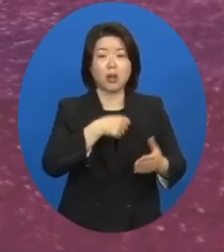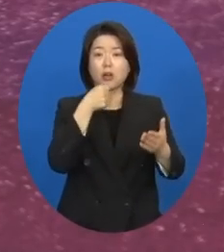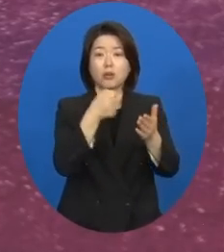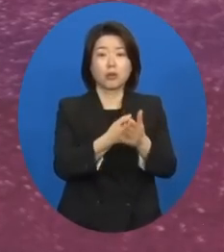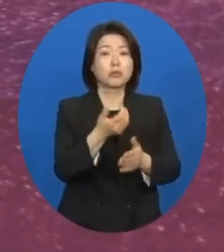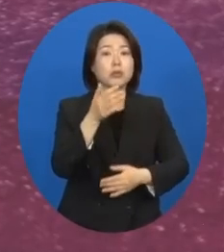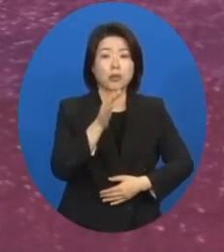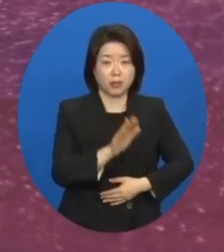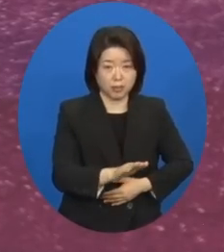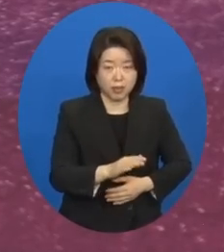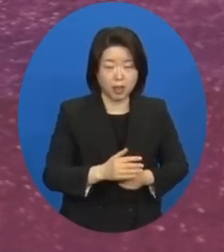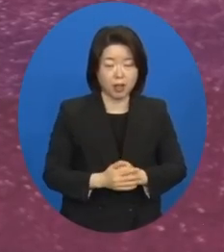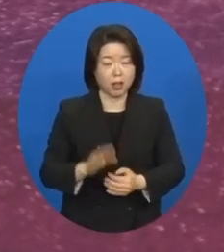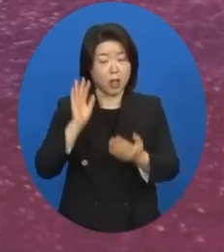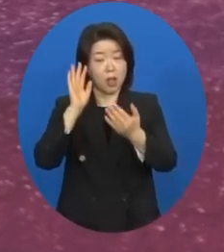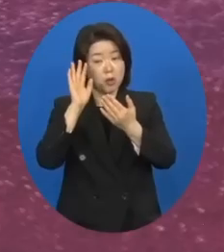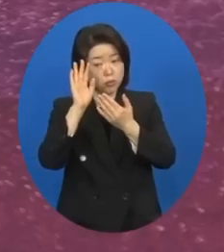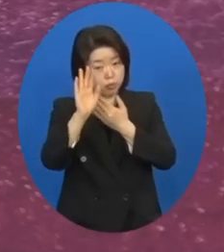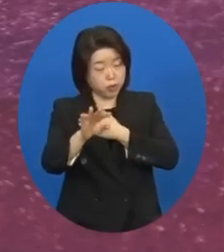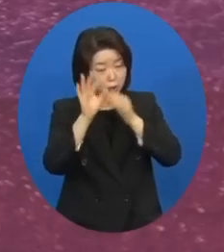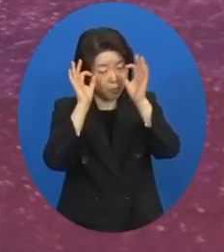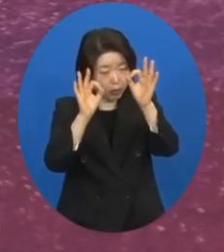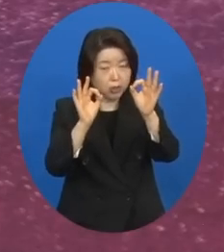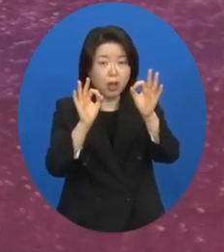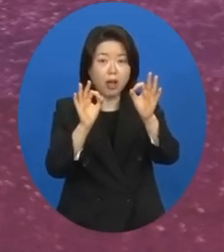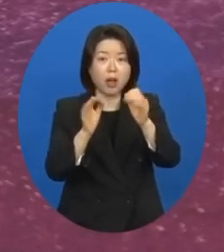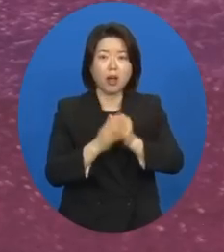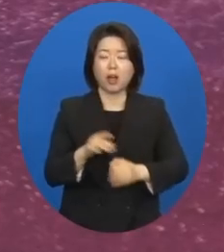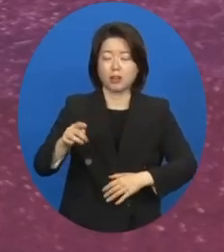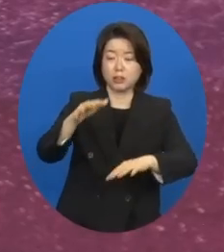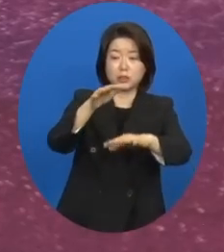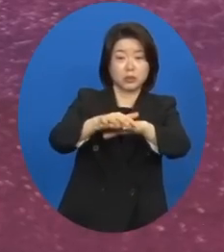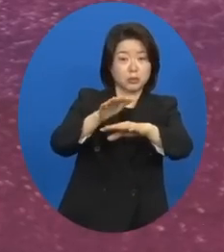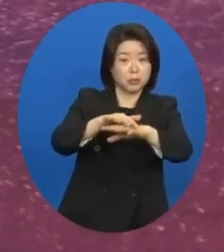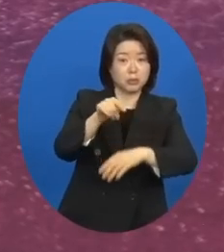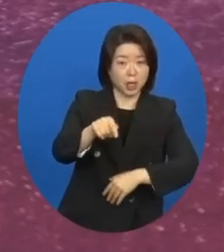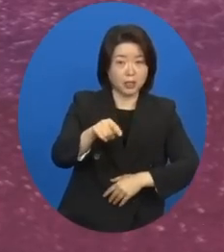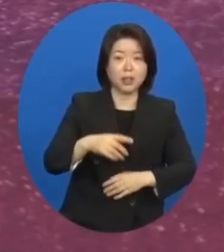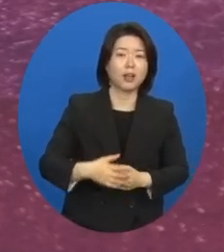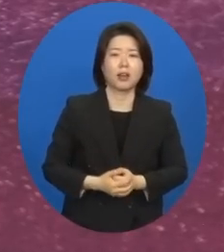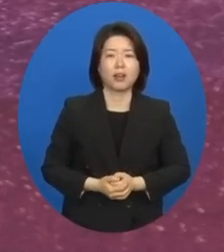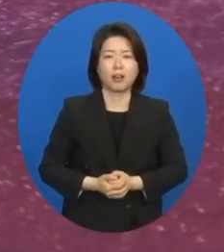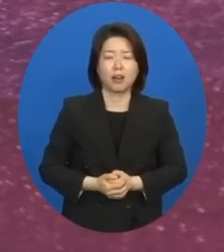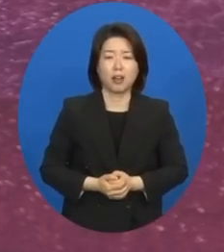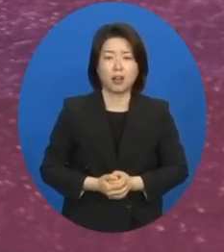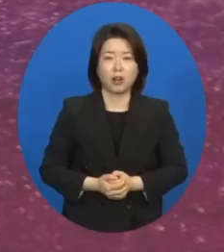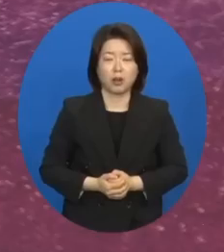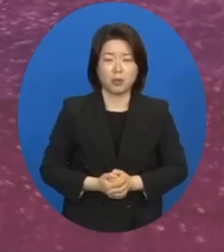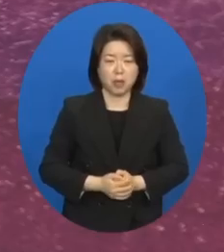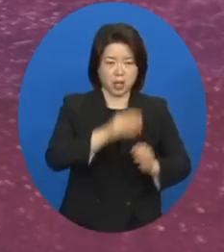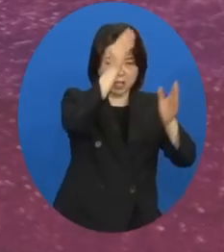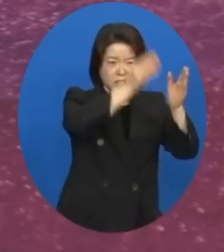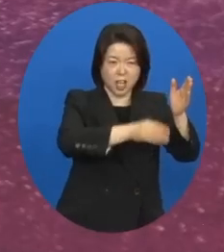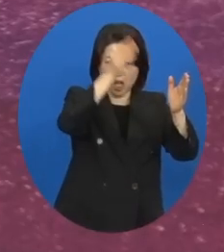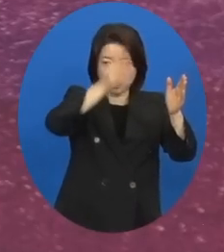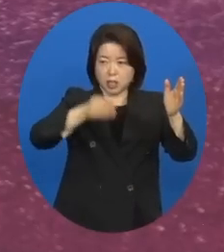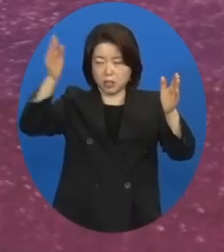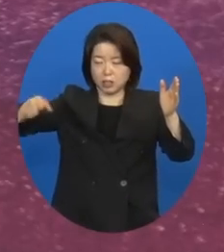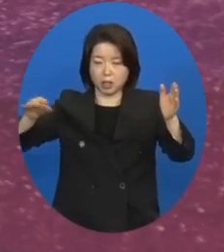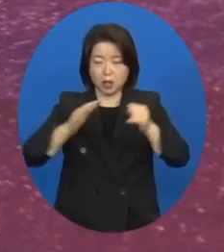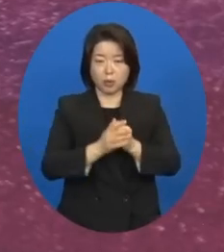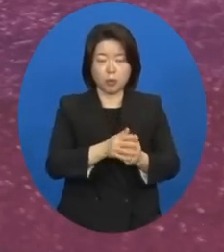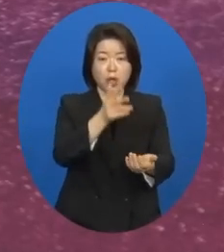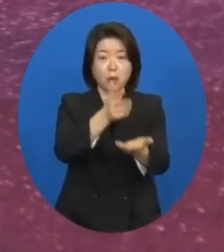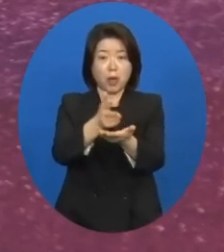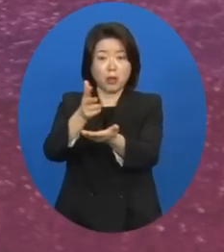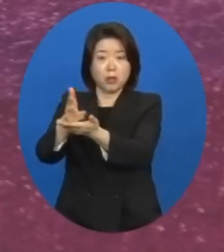결정이었지만 나중에 가보니 그 밭에 이 샌드위치 판넬로 임시 주차장까지 만드신